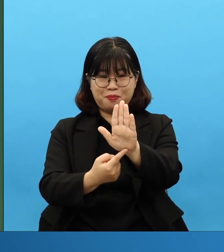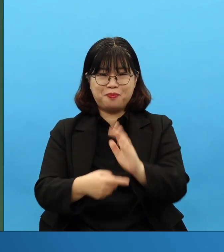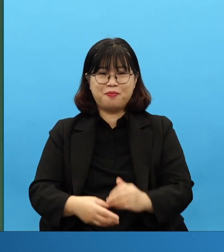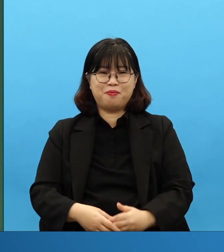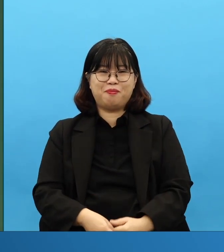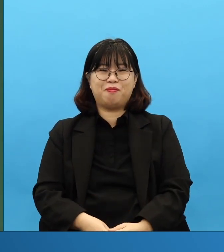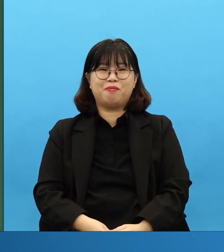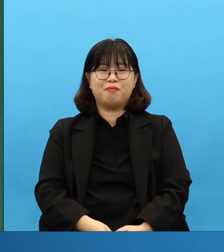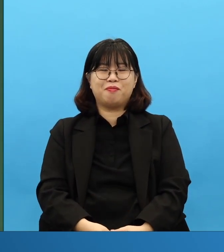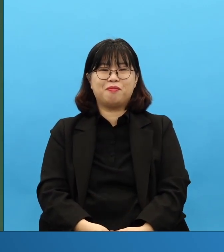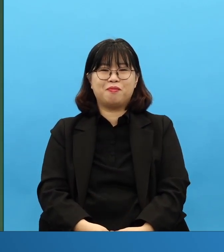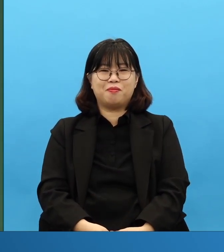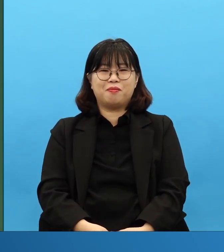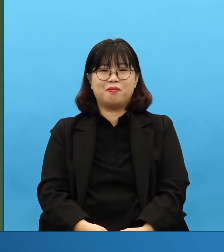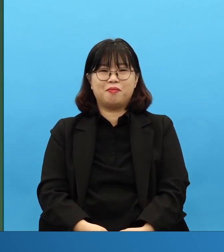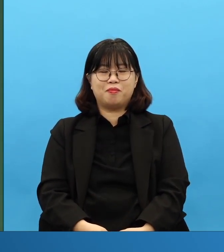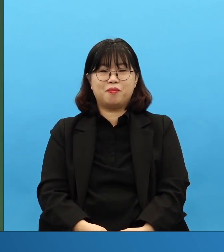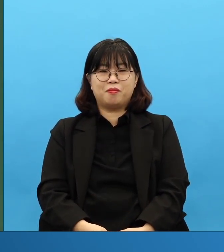レムナント25っていうのは一つだけを例に挙げたいと思います。